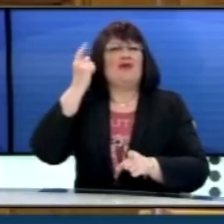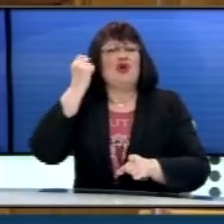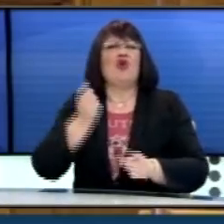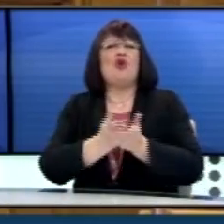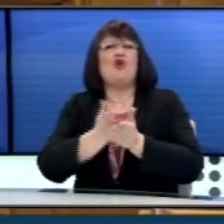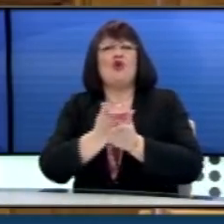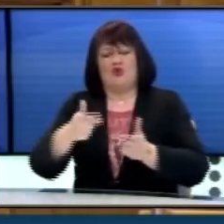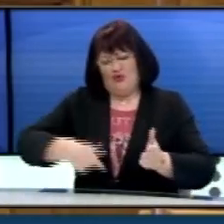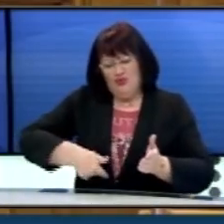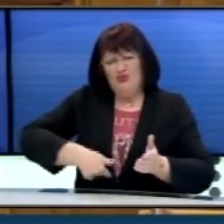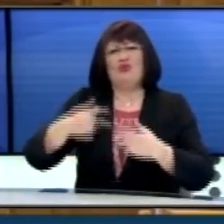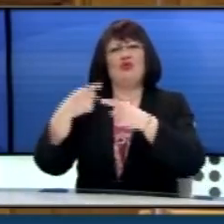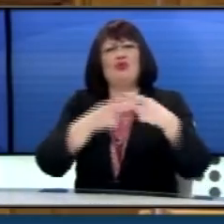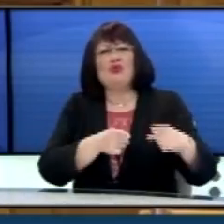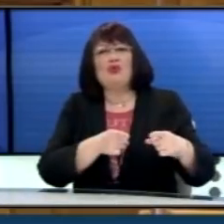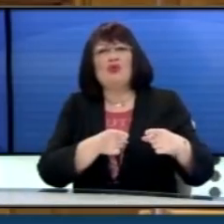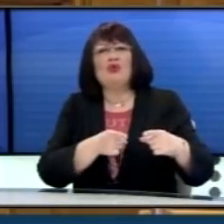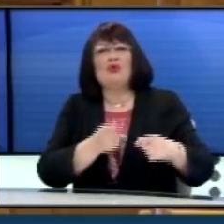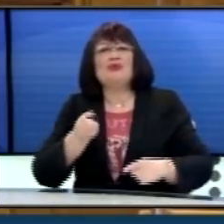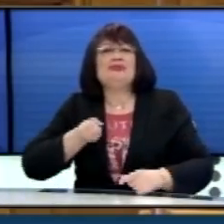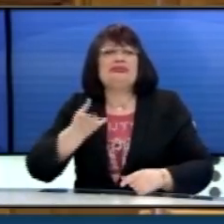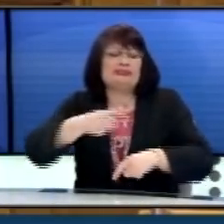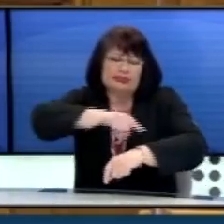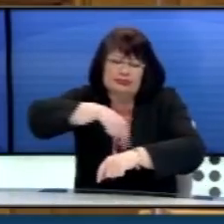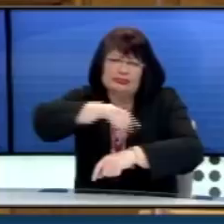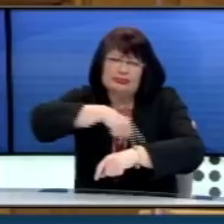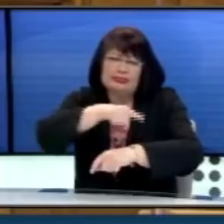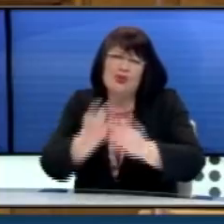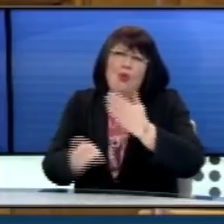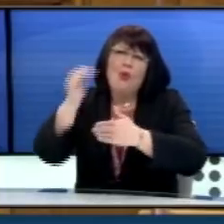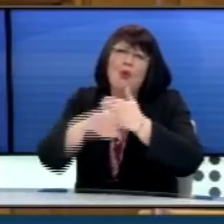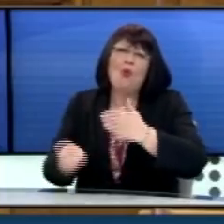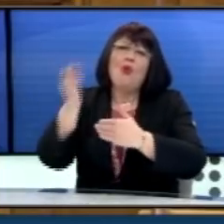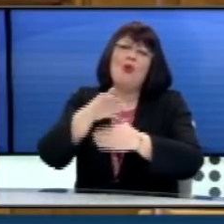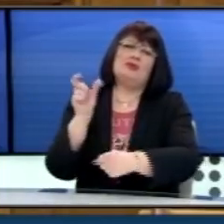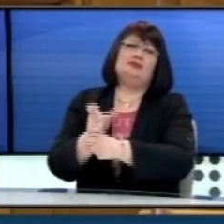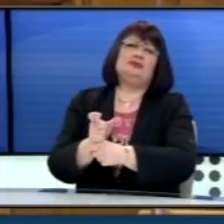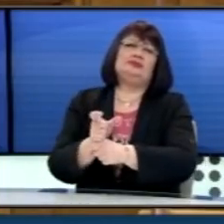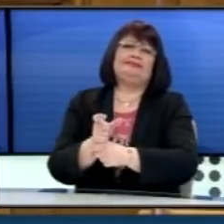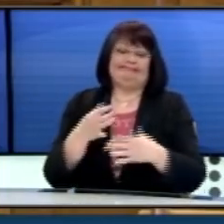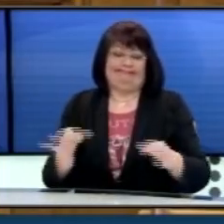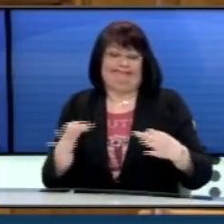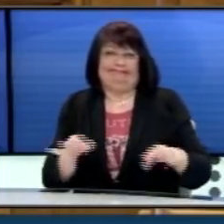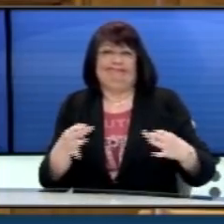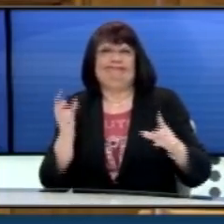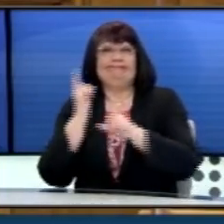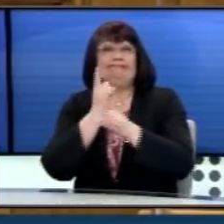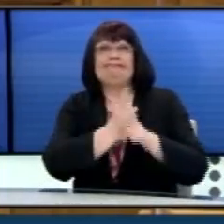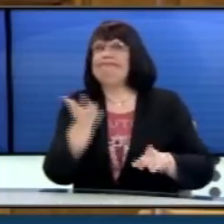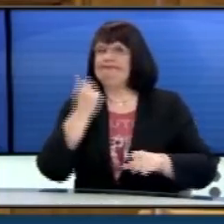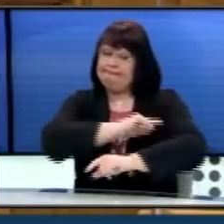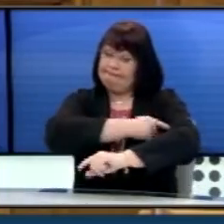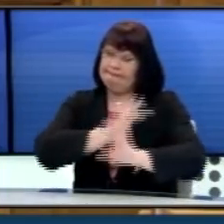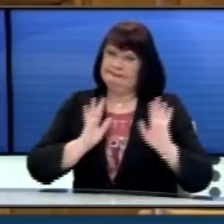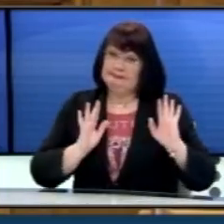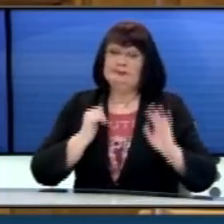χειρουργοί, γαστροεντερολόγοι, άλλοι, μετρούν ατέλειωτες ώρες εφημεριών για να καλύψουν τα κενά σε εξειδικευμένους